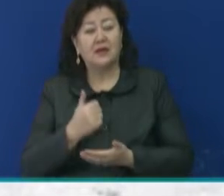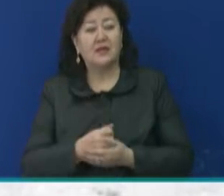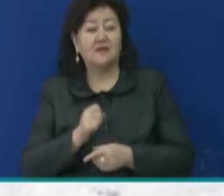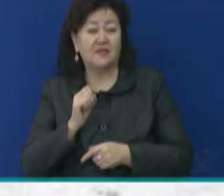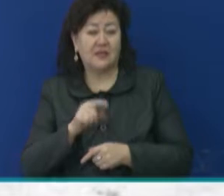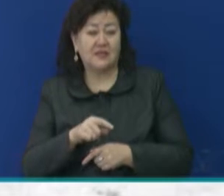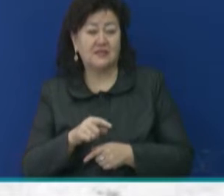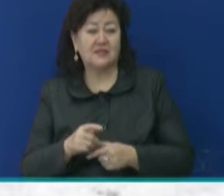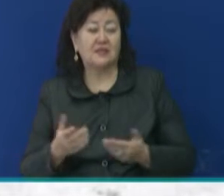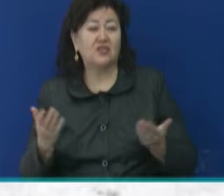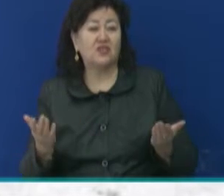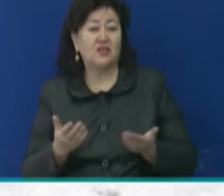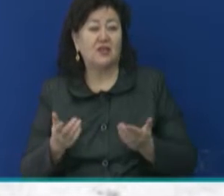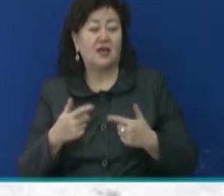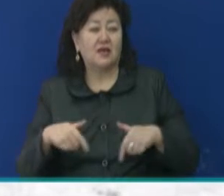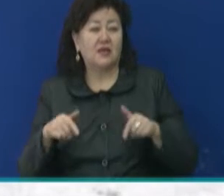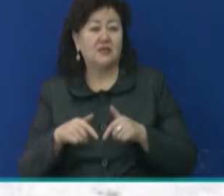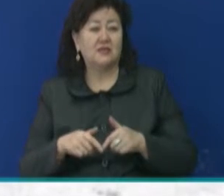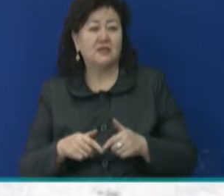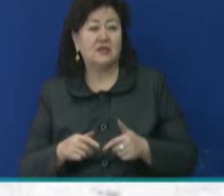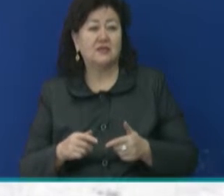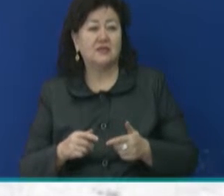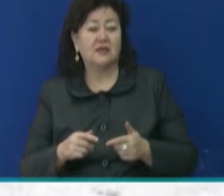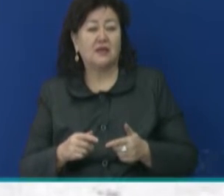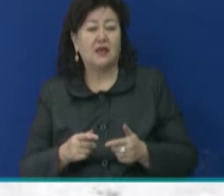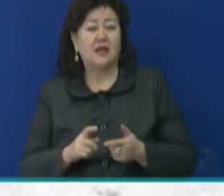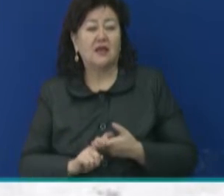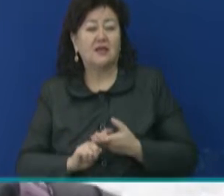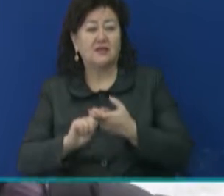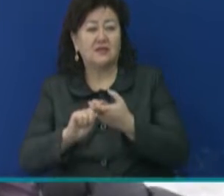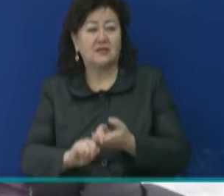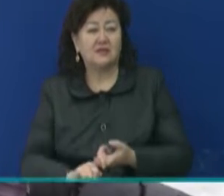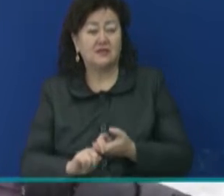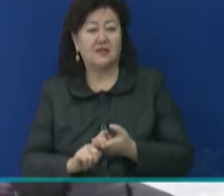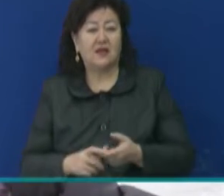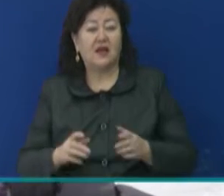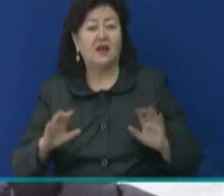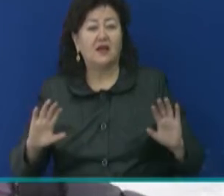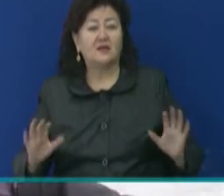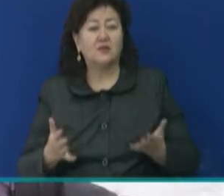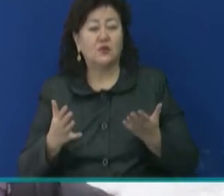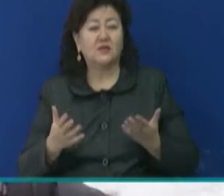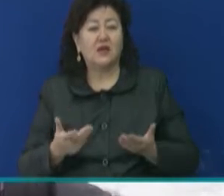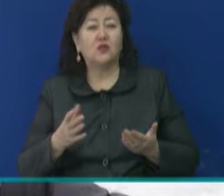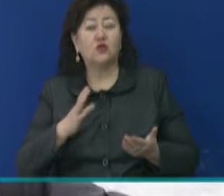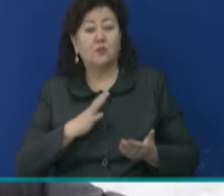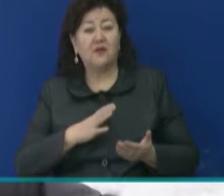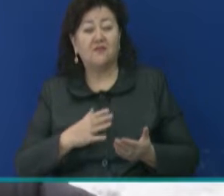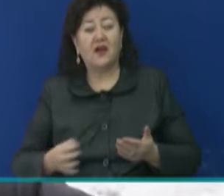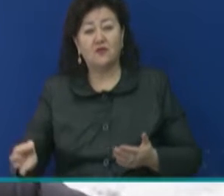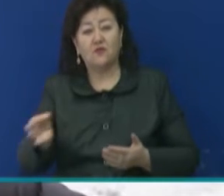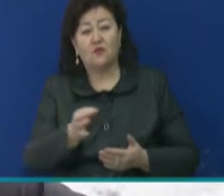подключение это проведение спасательных операций связанных с ситуацией возникающими на дорогах нашей области